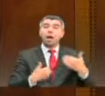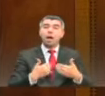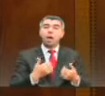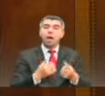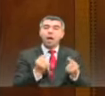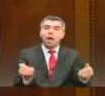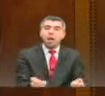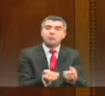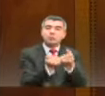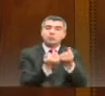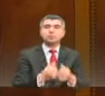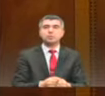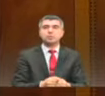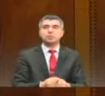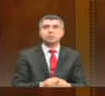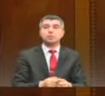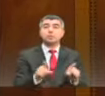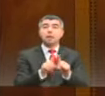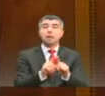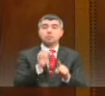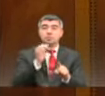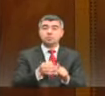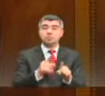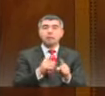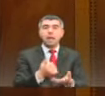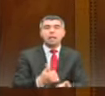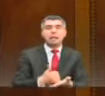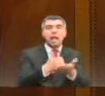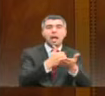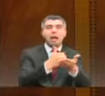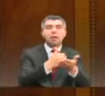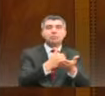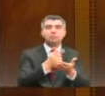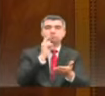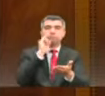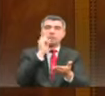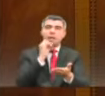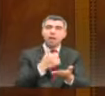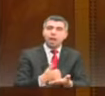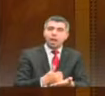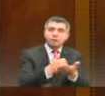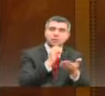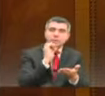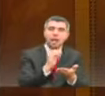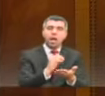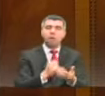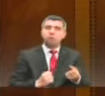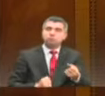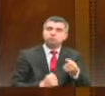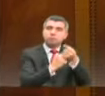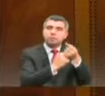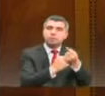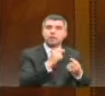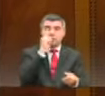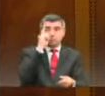بها، لا سيما وضع نظام للدعم الاجتماعي والتشجيع والمساندة لفائدتهم، وهذا